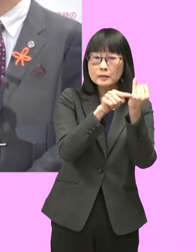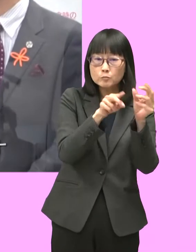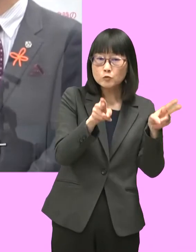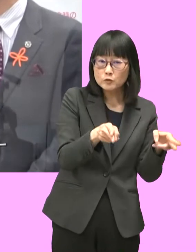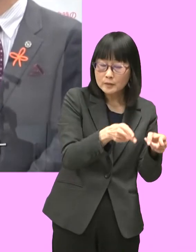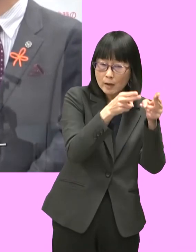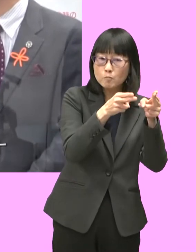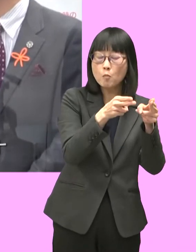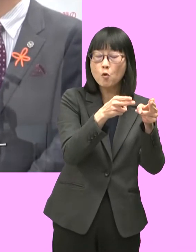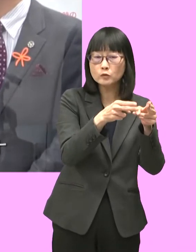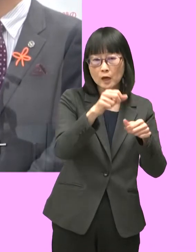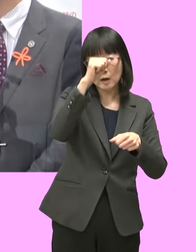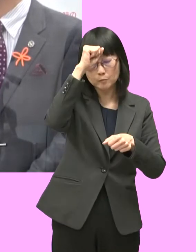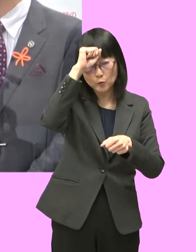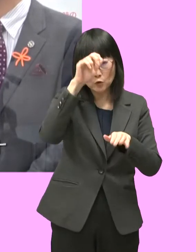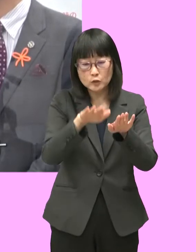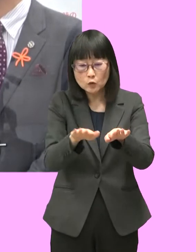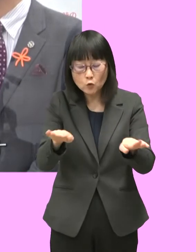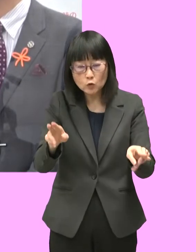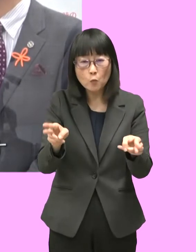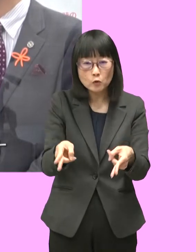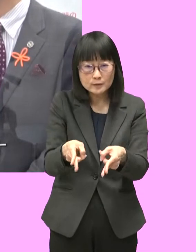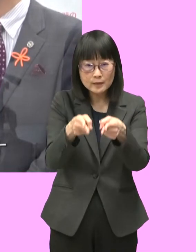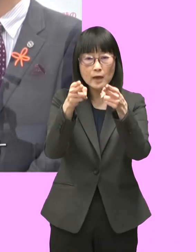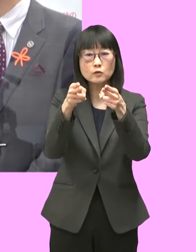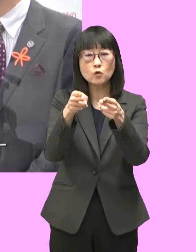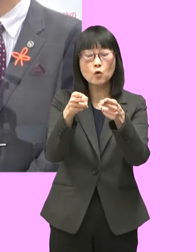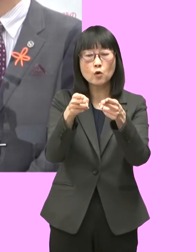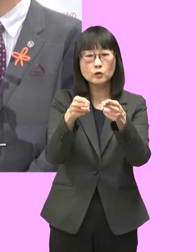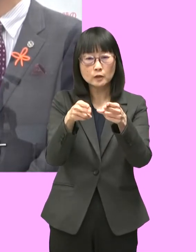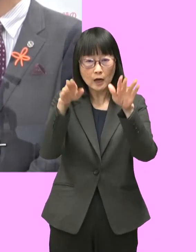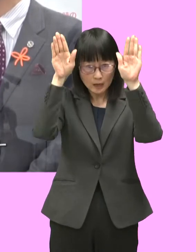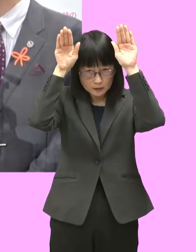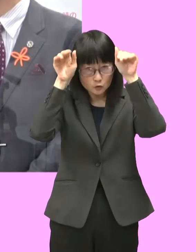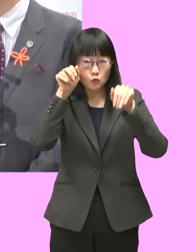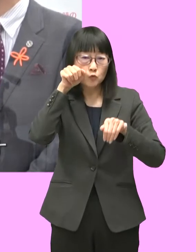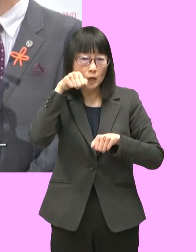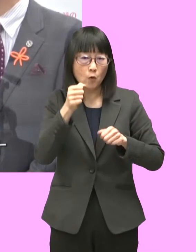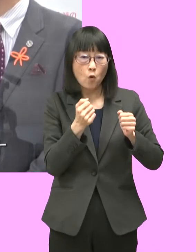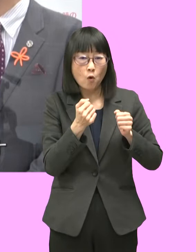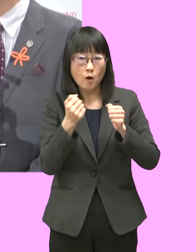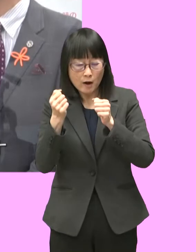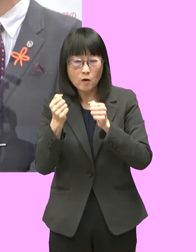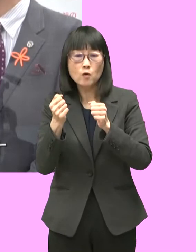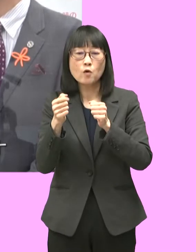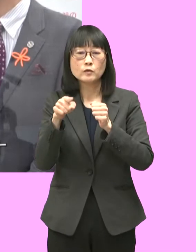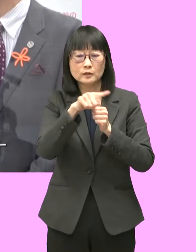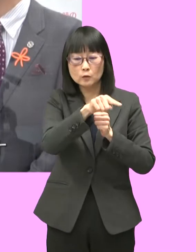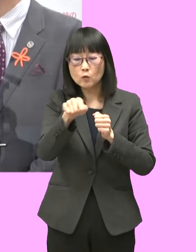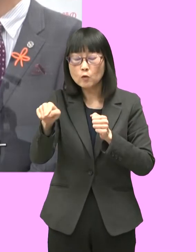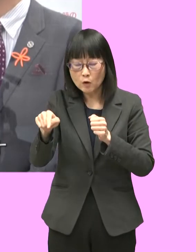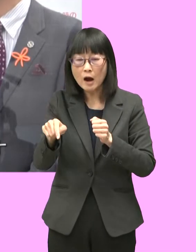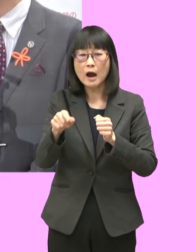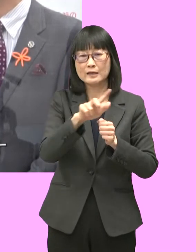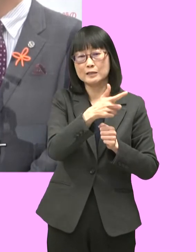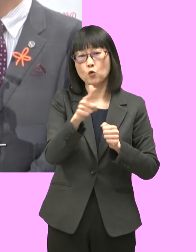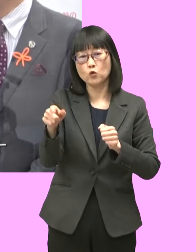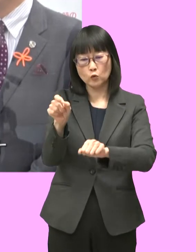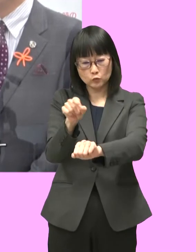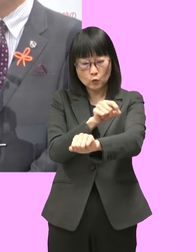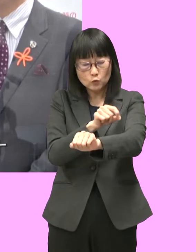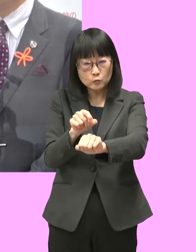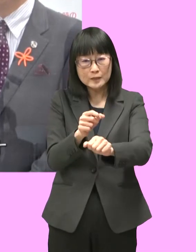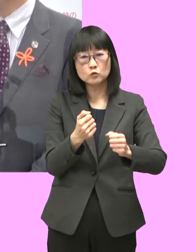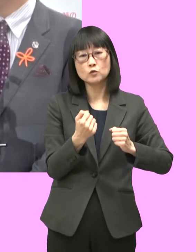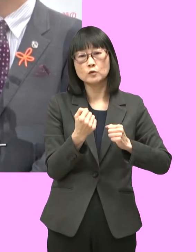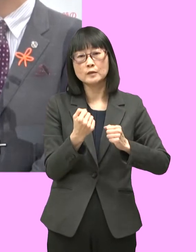けにホテル、旅館への避難などもあります。すでに浸水が始まっていたり避難が